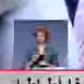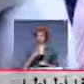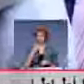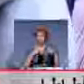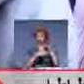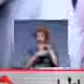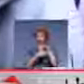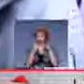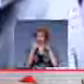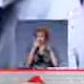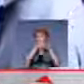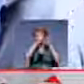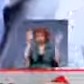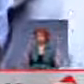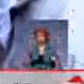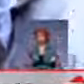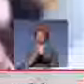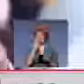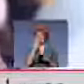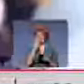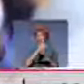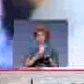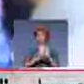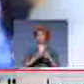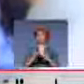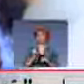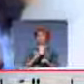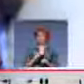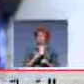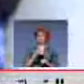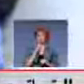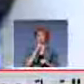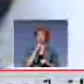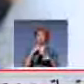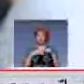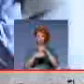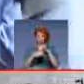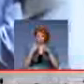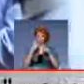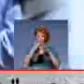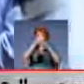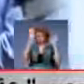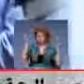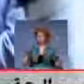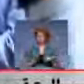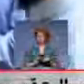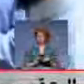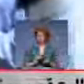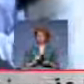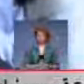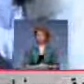بس ولا في كل الشقة وفي كل هي في الأوضة دي بس؟ بس. اه وقلت لوالدتي وقلت لجوزي ساعتها